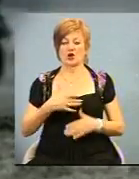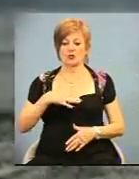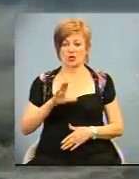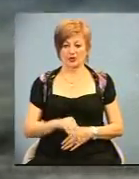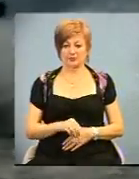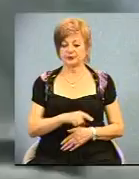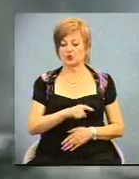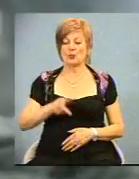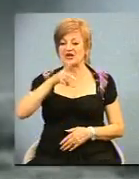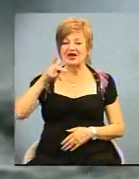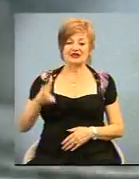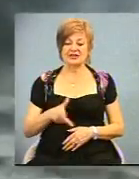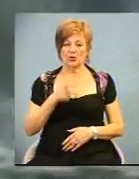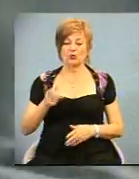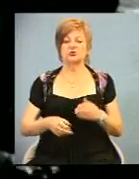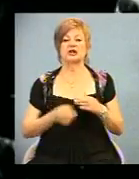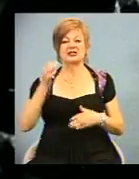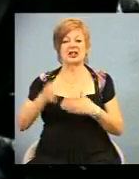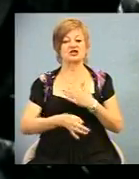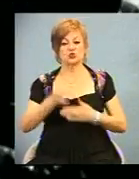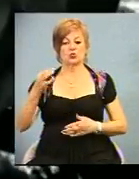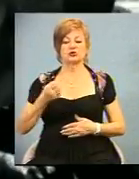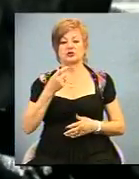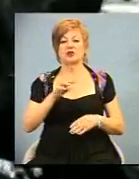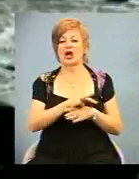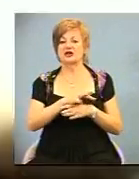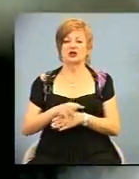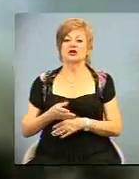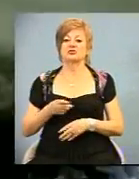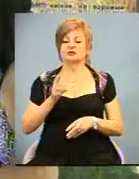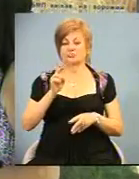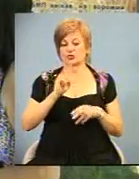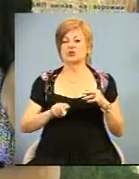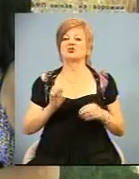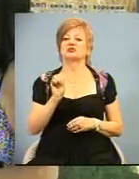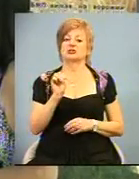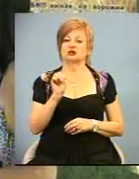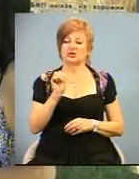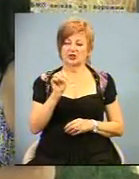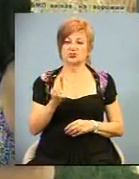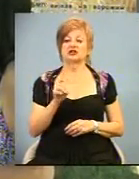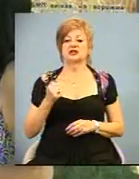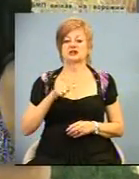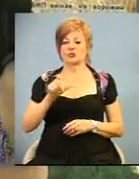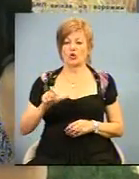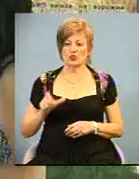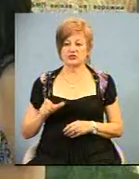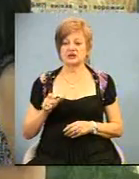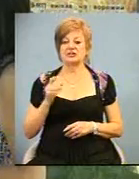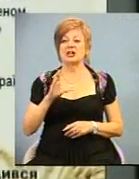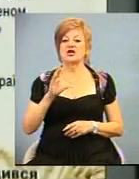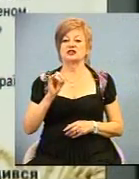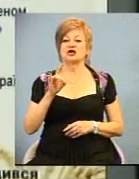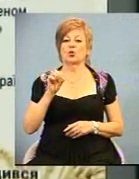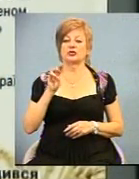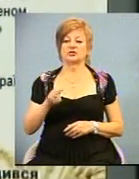3 років збройного протистояння на Сході артилеристи втратили ще 11 побратимів. Старший сержант Євген Сиротин, якому тільки-но